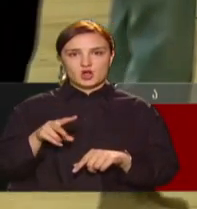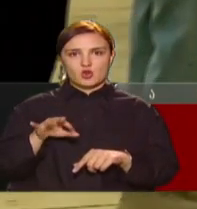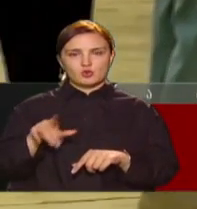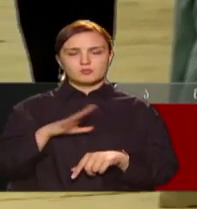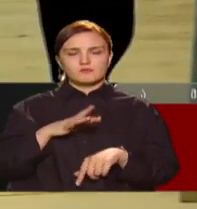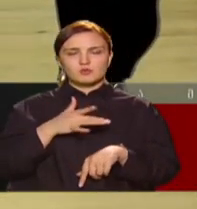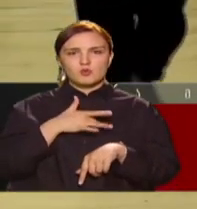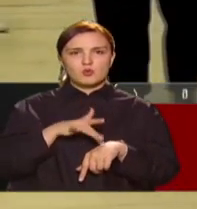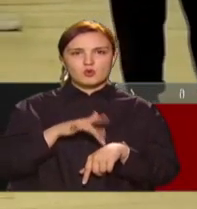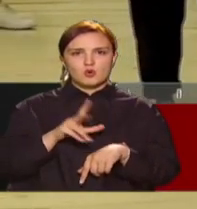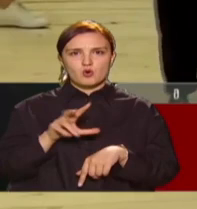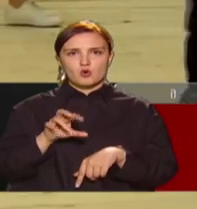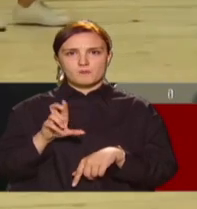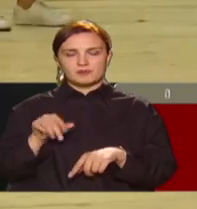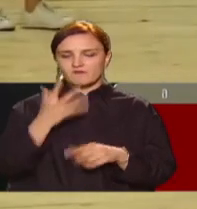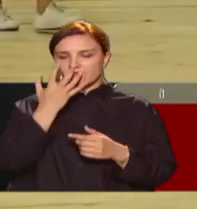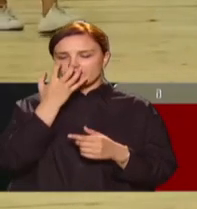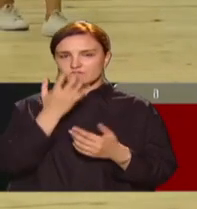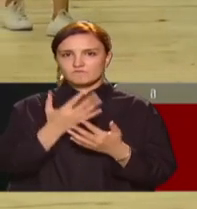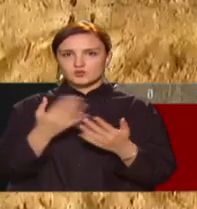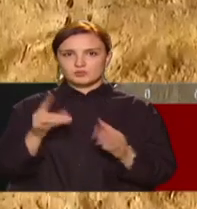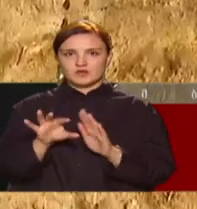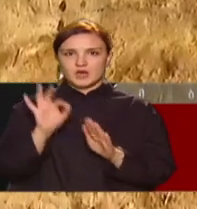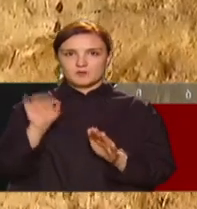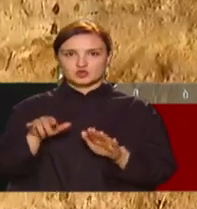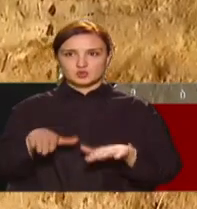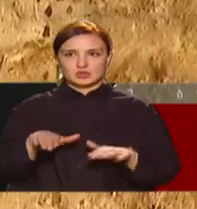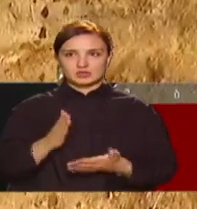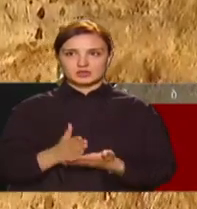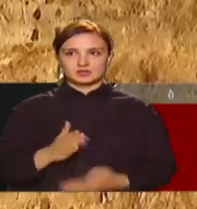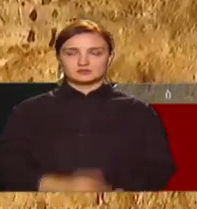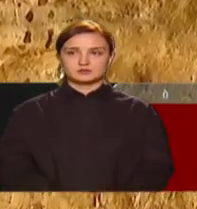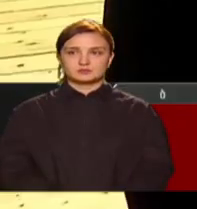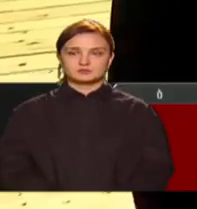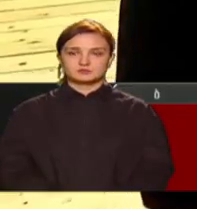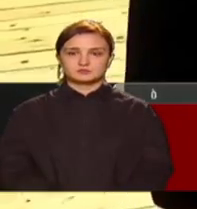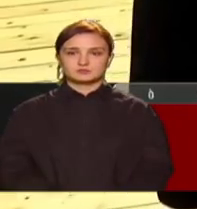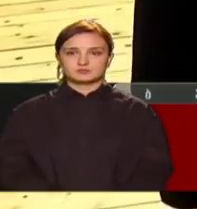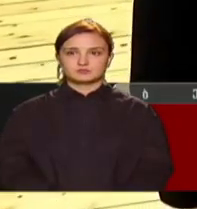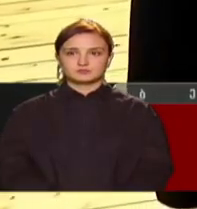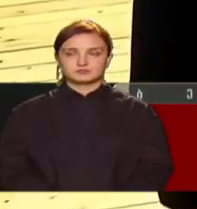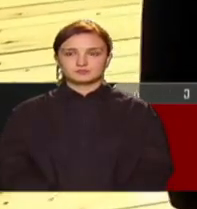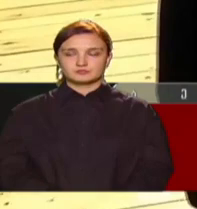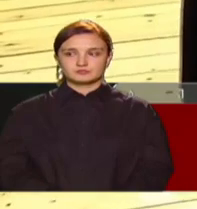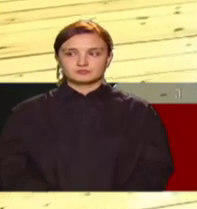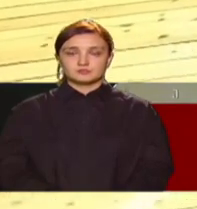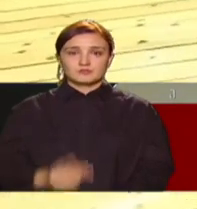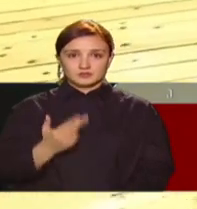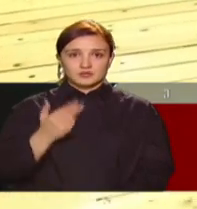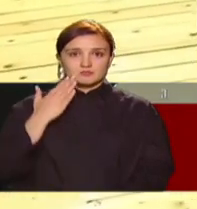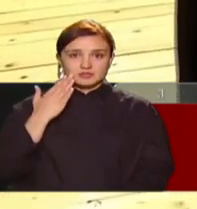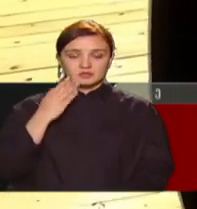ჰქონდა, რომელთა შორისაც ფოტოგრაფიას ერთ-ერთი გამორჩეული ადგილი უჭირავს. მართალი ამბობენ, რომ ფეხბურთი